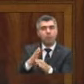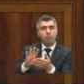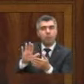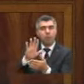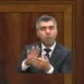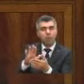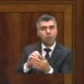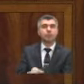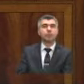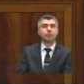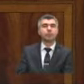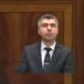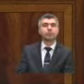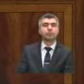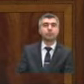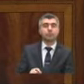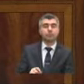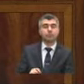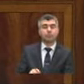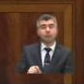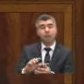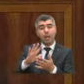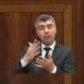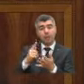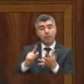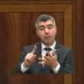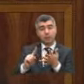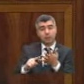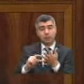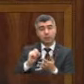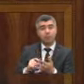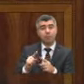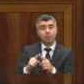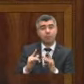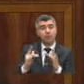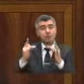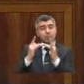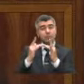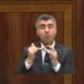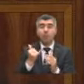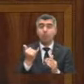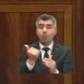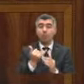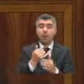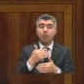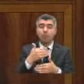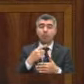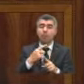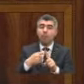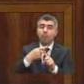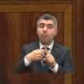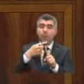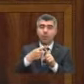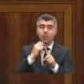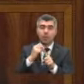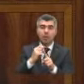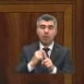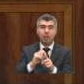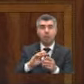ومردوديته. النقطة الخامسة هي رفع من عدد الداخليات، حيث انتقل عددها بالأسلاك